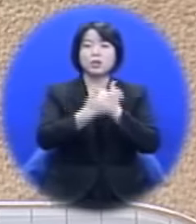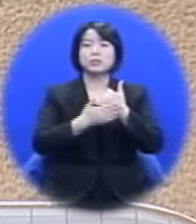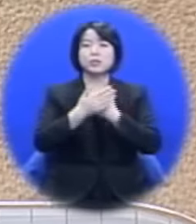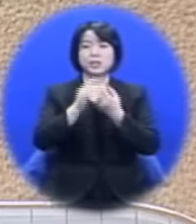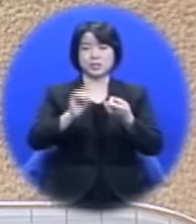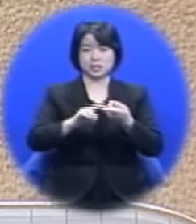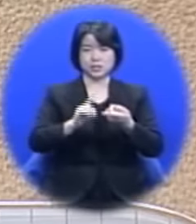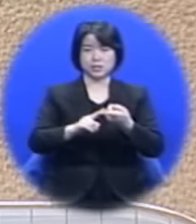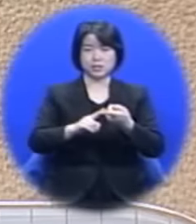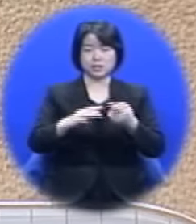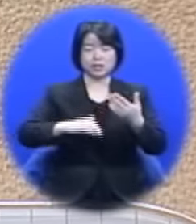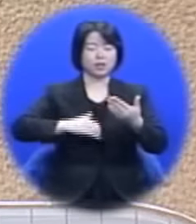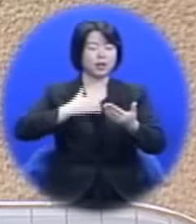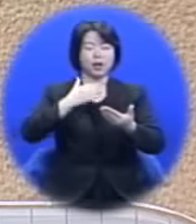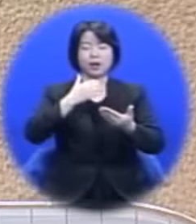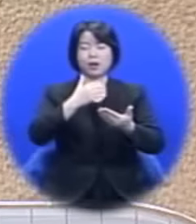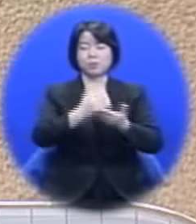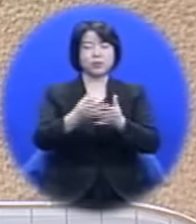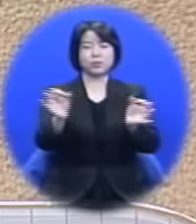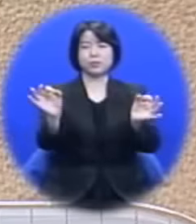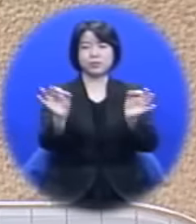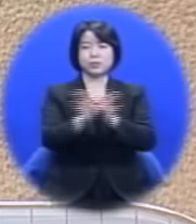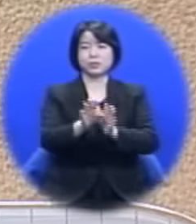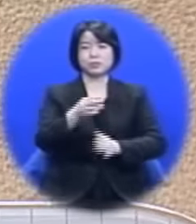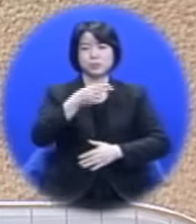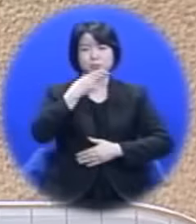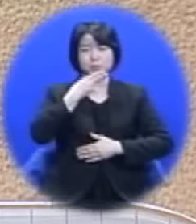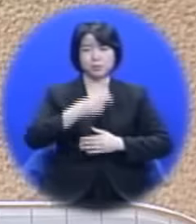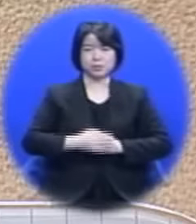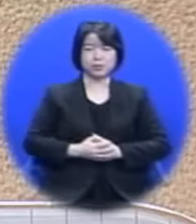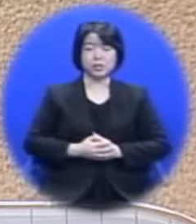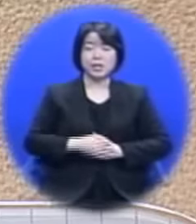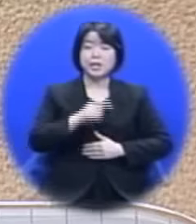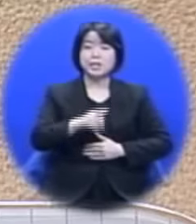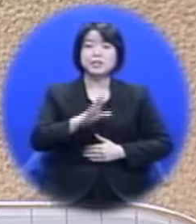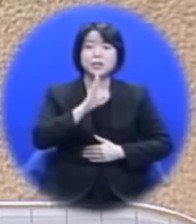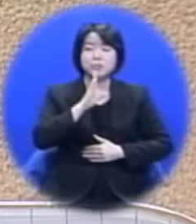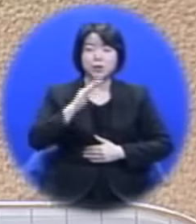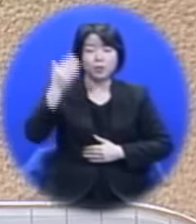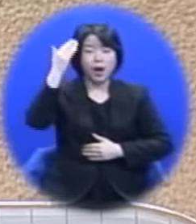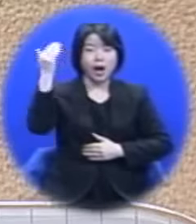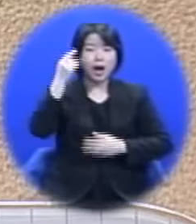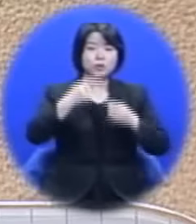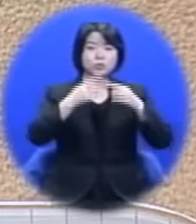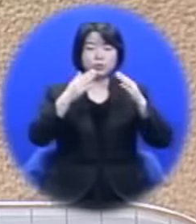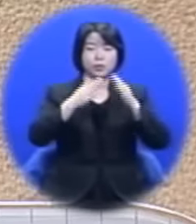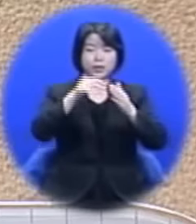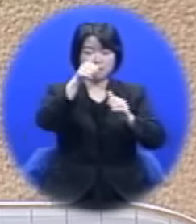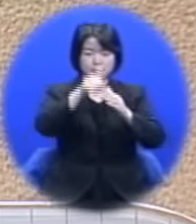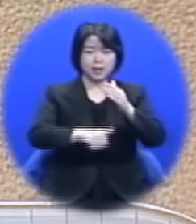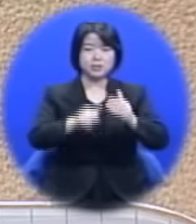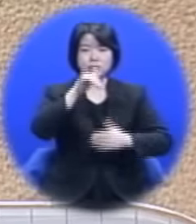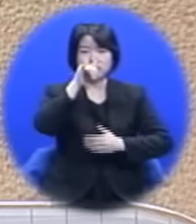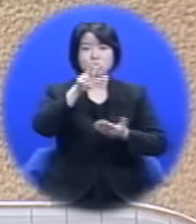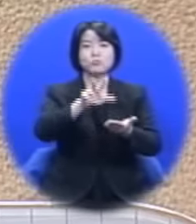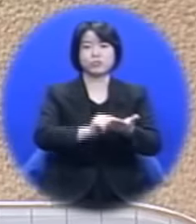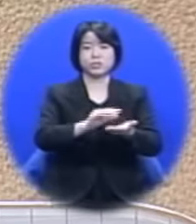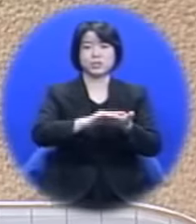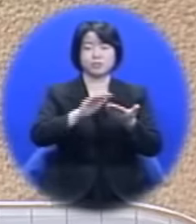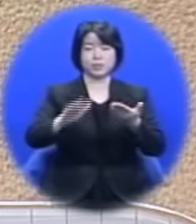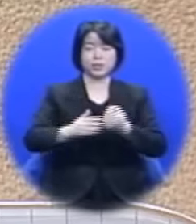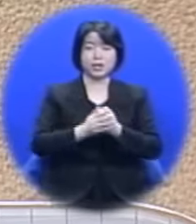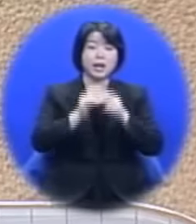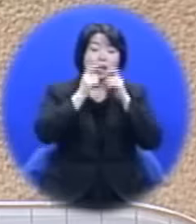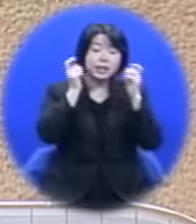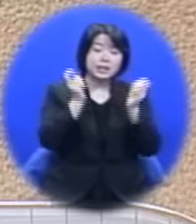은혜인지 감격이 없어요 이것이 바로 지금 한국 교회가 빠져 있는 문제입니다